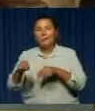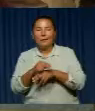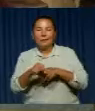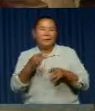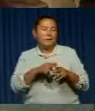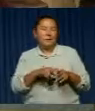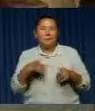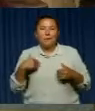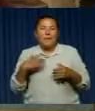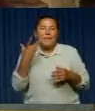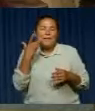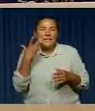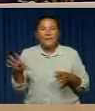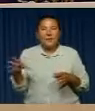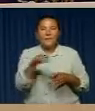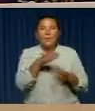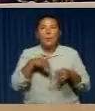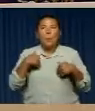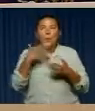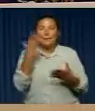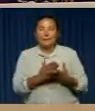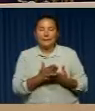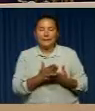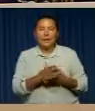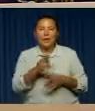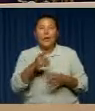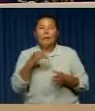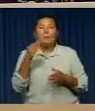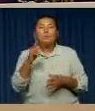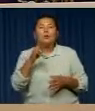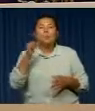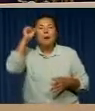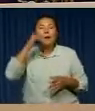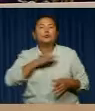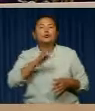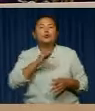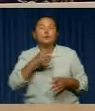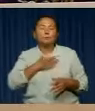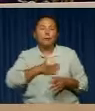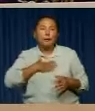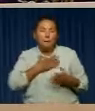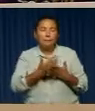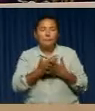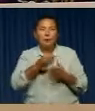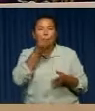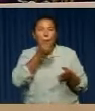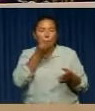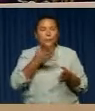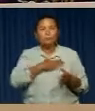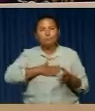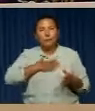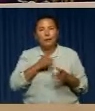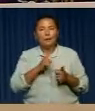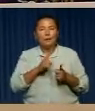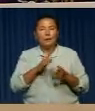пайдасы болды. Осыны айта кетейінші, құйрық майға көп жүгініп кеттік біз. Солай ғой. Мына біздің